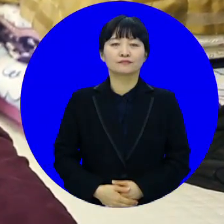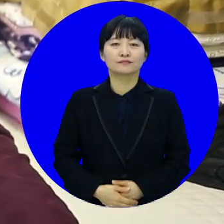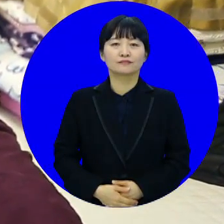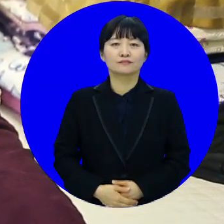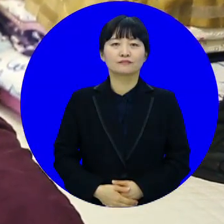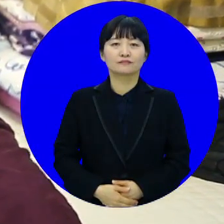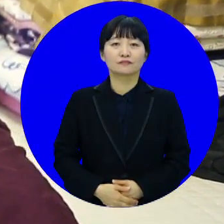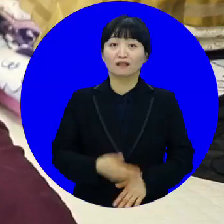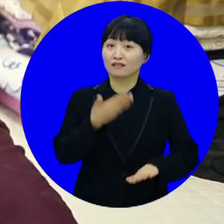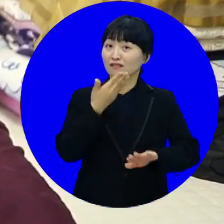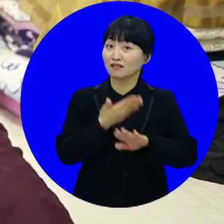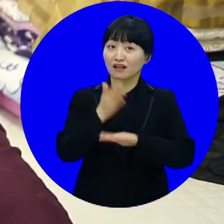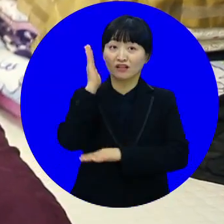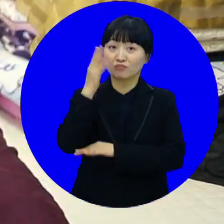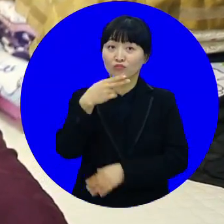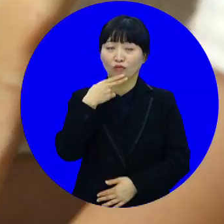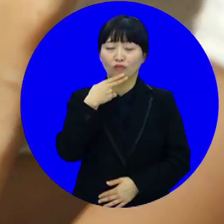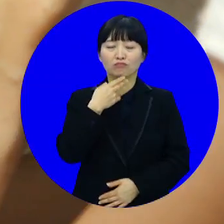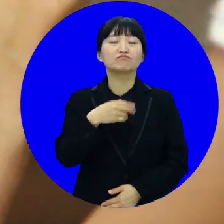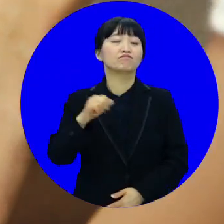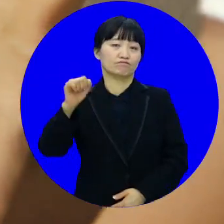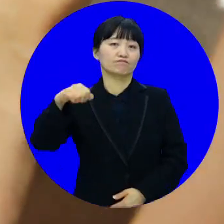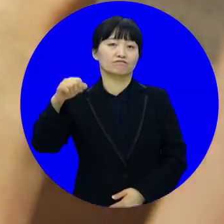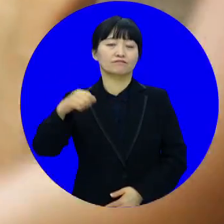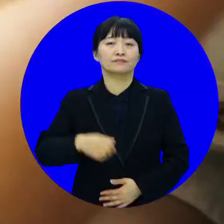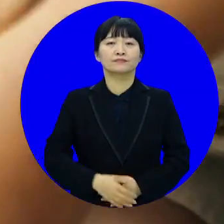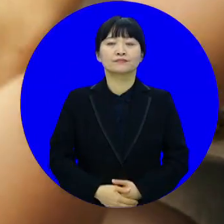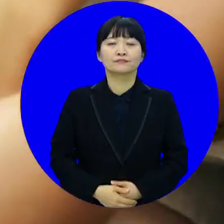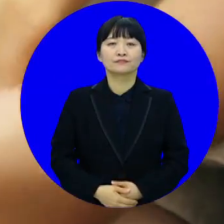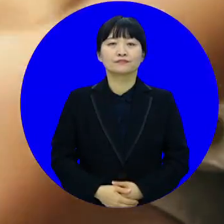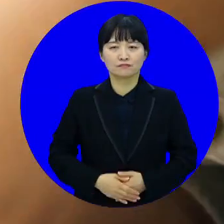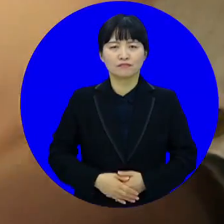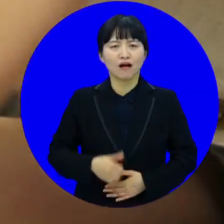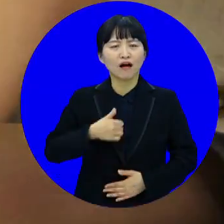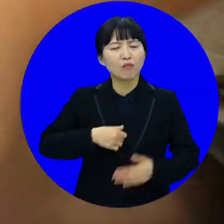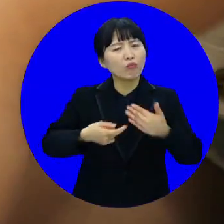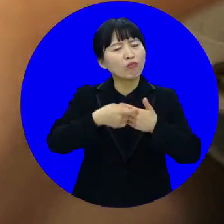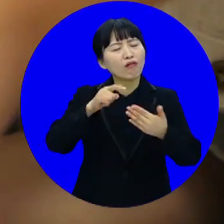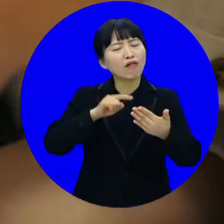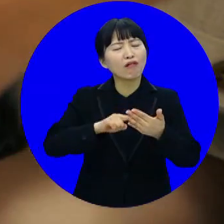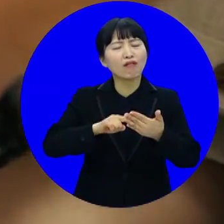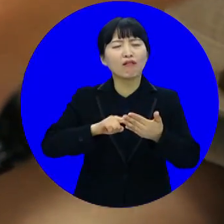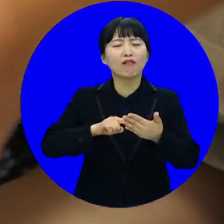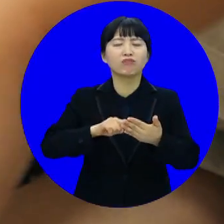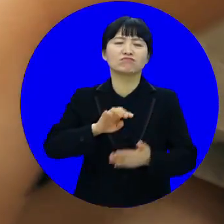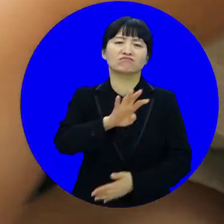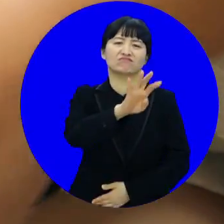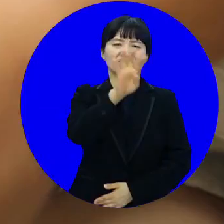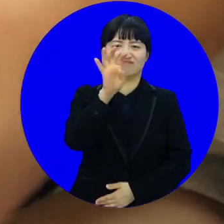나는 엄마랑 있는 게 제일 좋아. 진짜? 도통 알 수가 없는 지훈이의 마음.